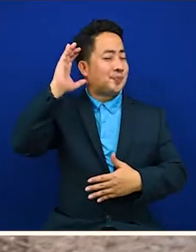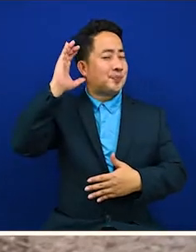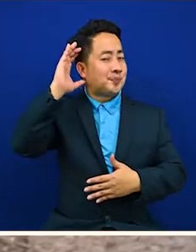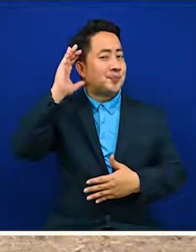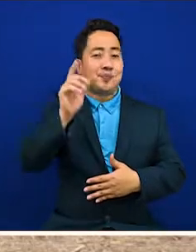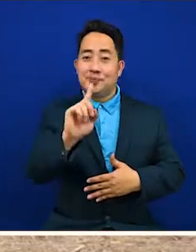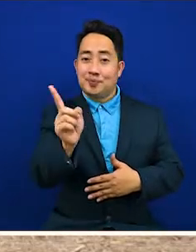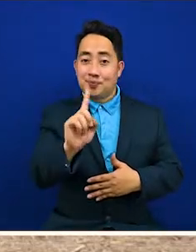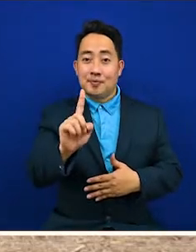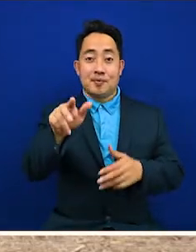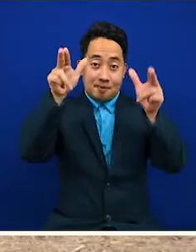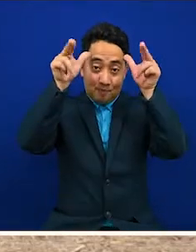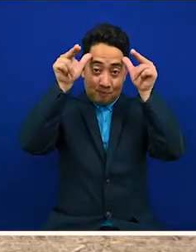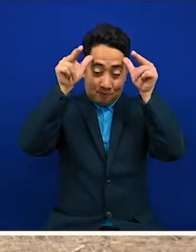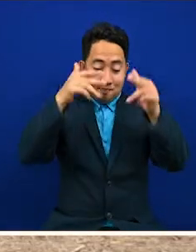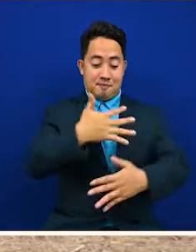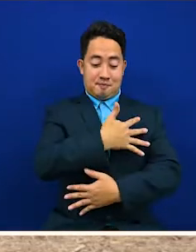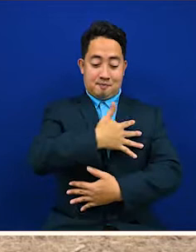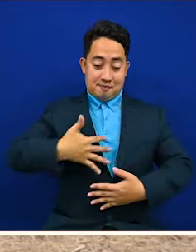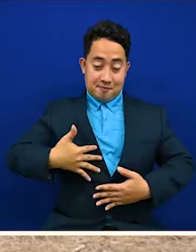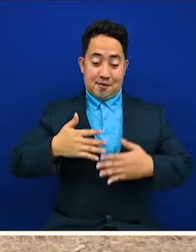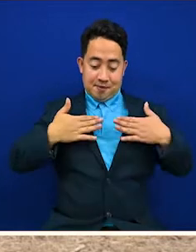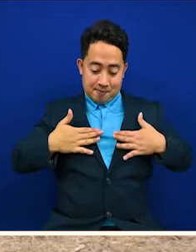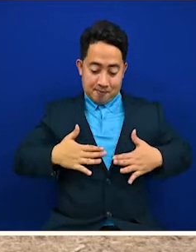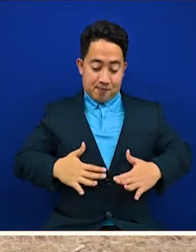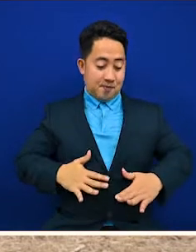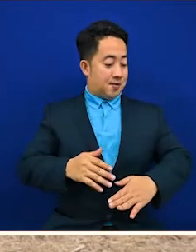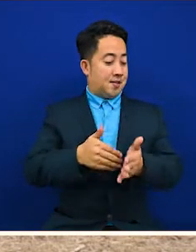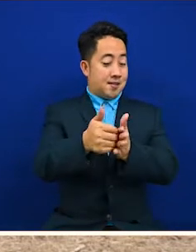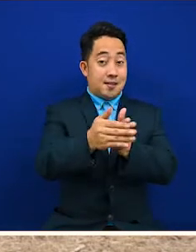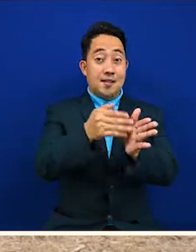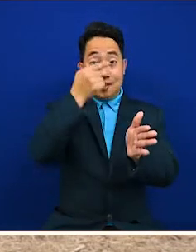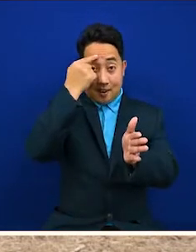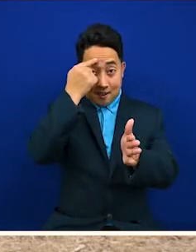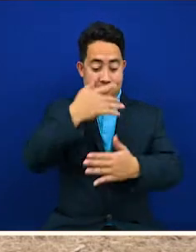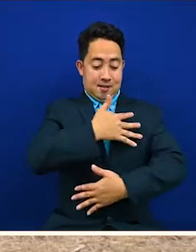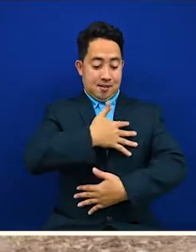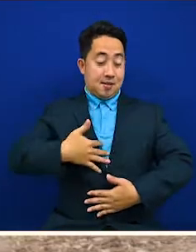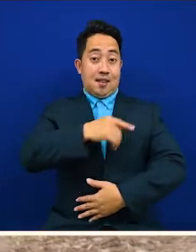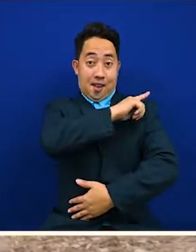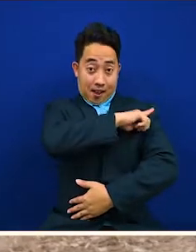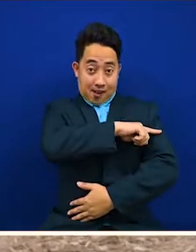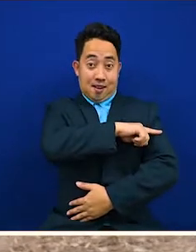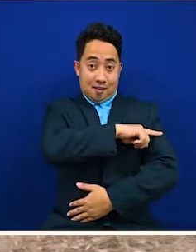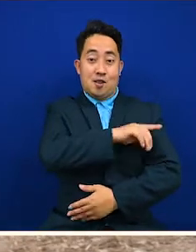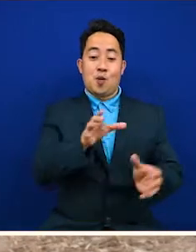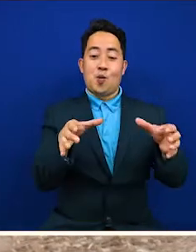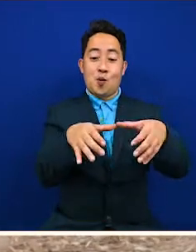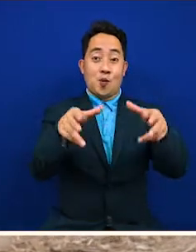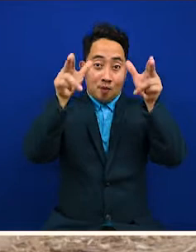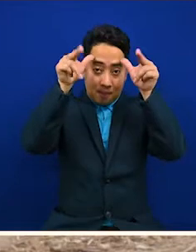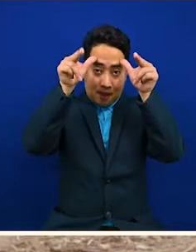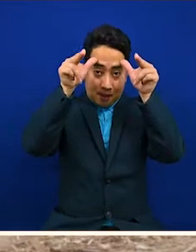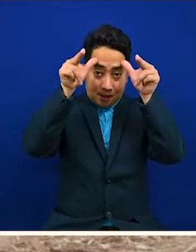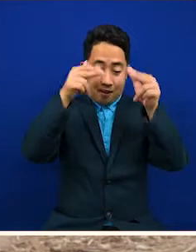ชื่อว่าม้าลายเป็นสัตว์ที่มีสีดำและมีแถบสีขาวพาดผ่านม้าลายเป็นม้าจำพวกหนึ่งที่มีขนาด